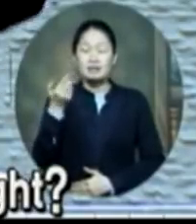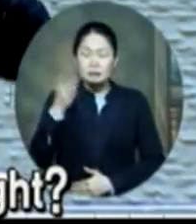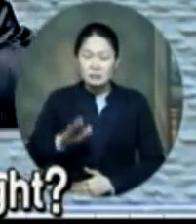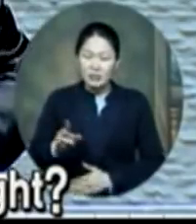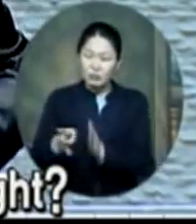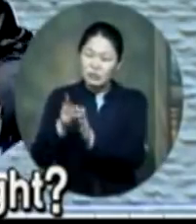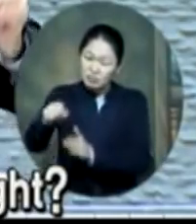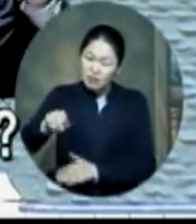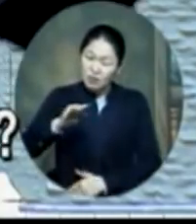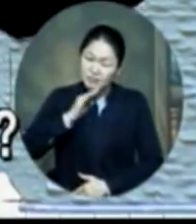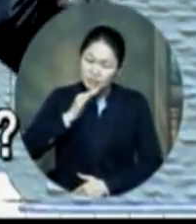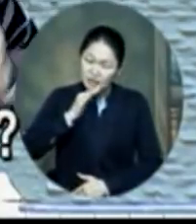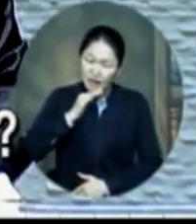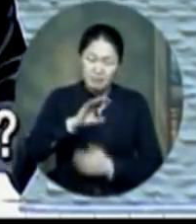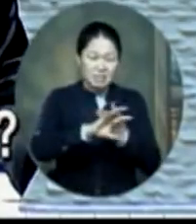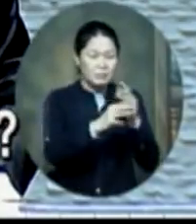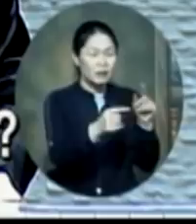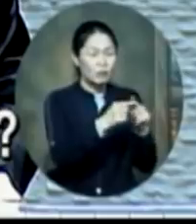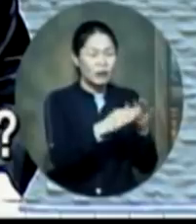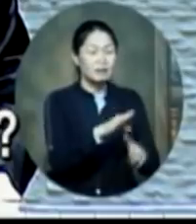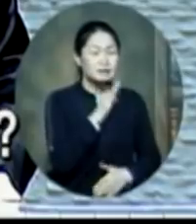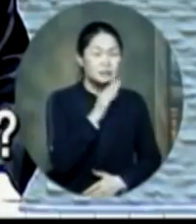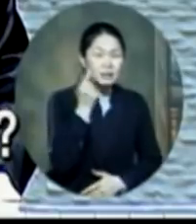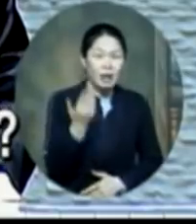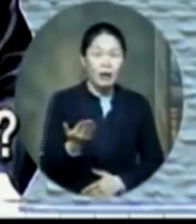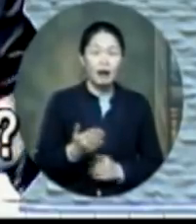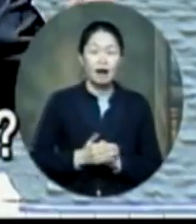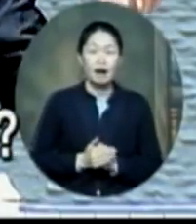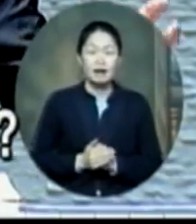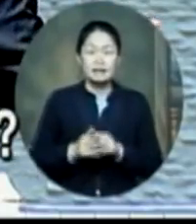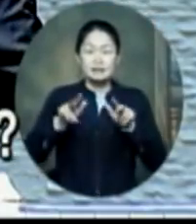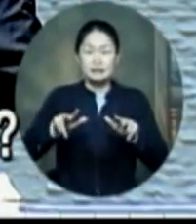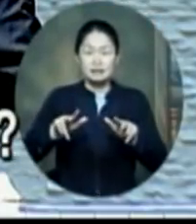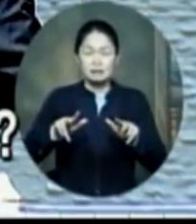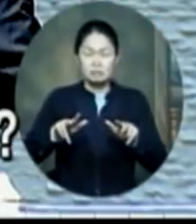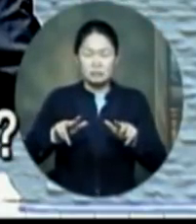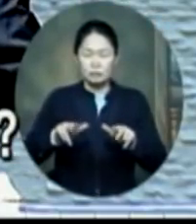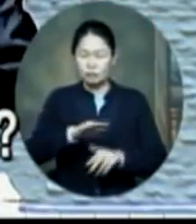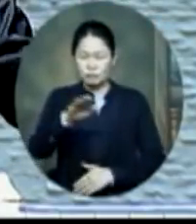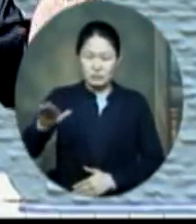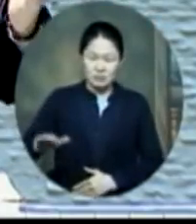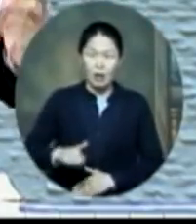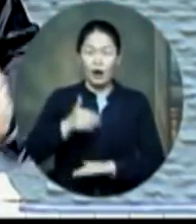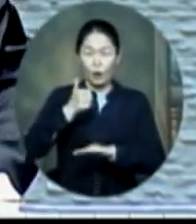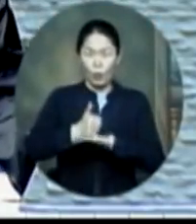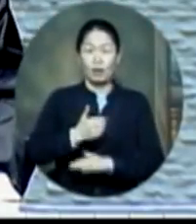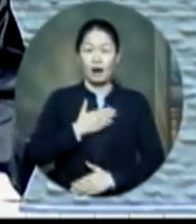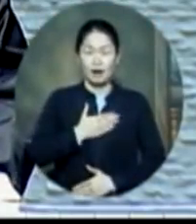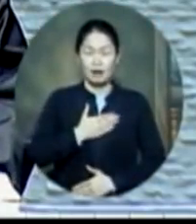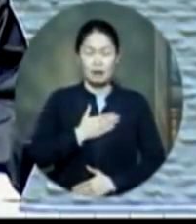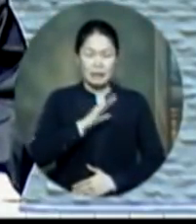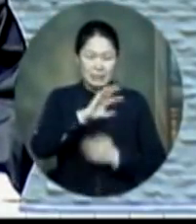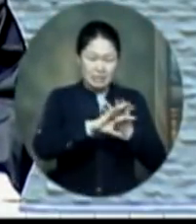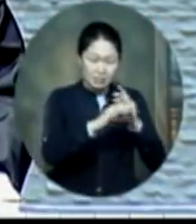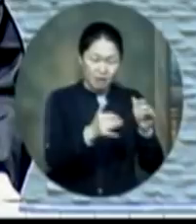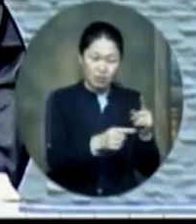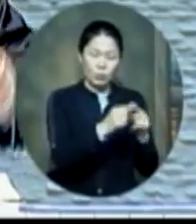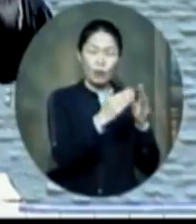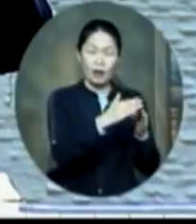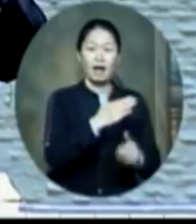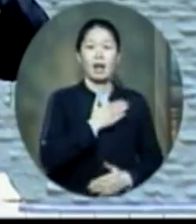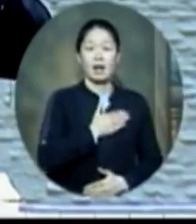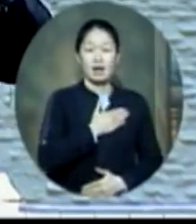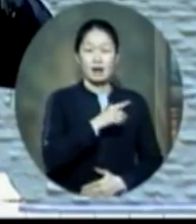교회가 옳습니까? 이방인 교회가 옳습니까? 지금은 결론이 났어요. 이방인 교회가 옳지요.